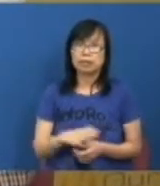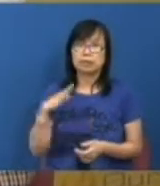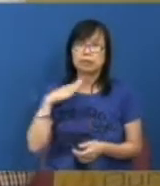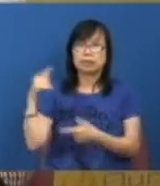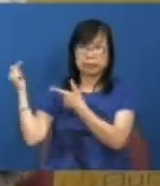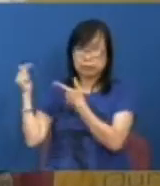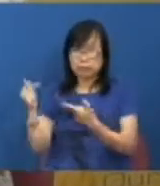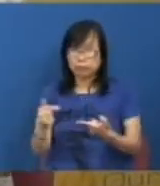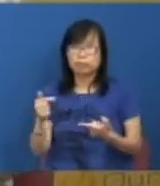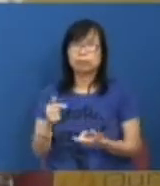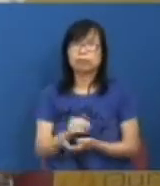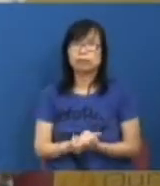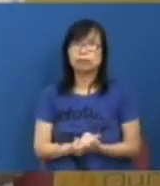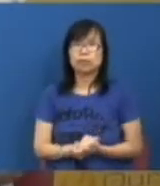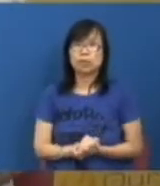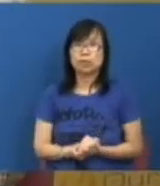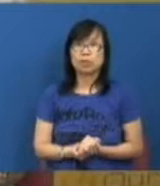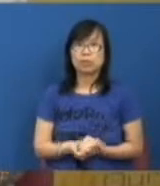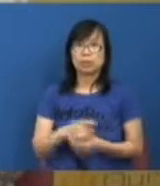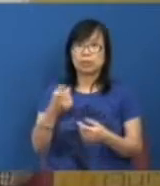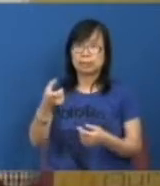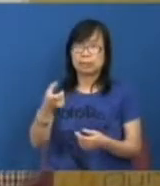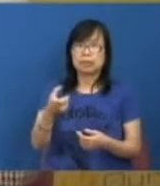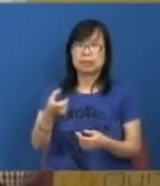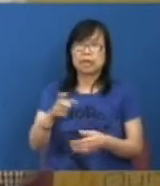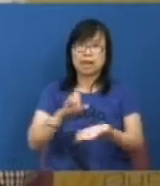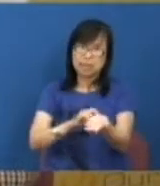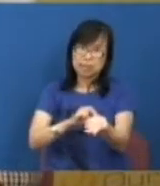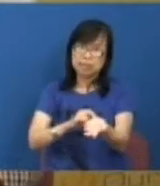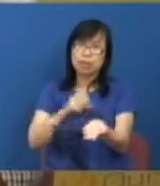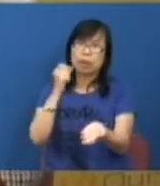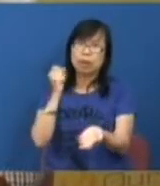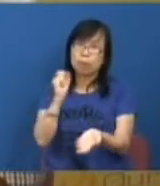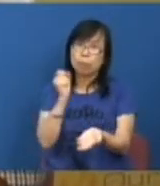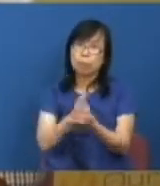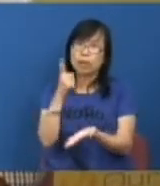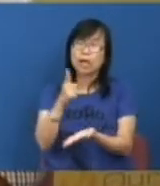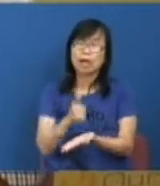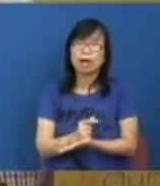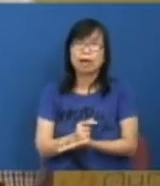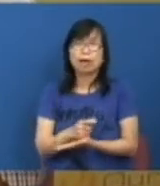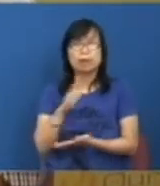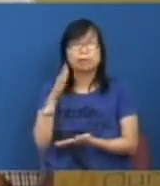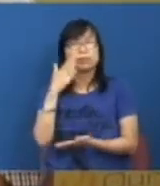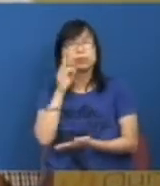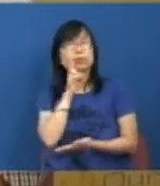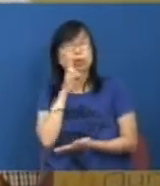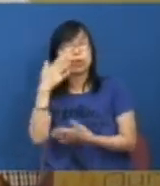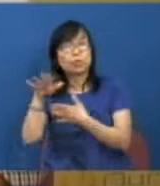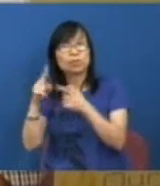你即係當然所有嘅成本啊，可能你嗰個醫療費用會貴啲，你咪當一個外國人咁樣去生咯。咁